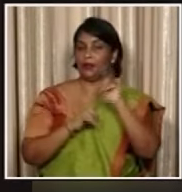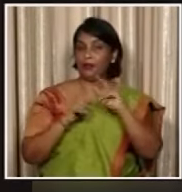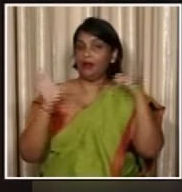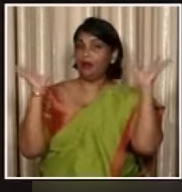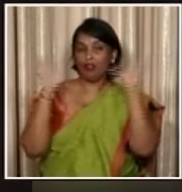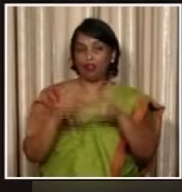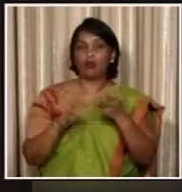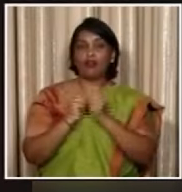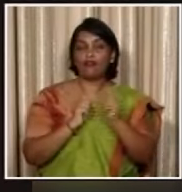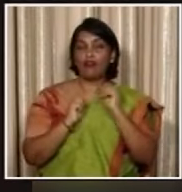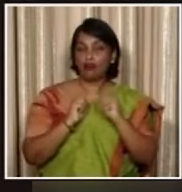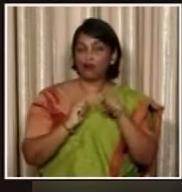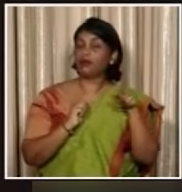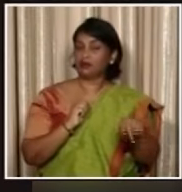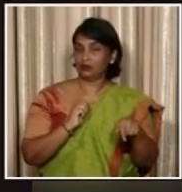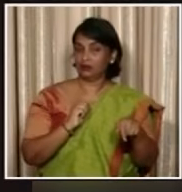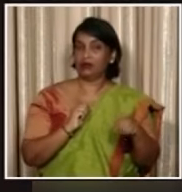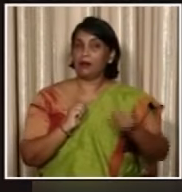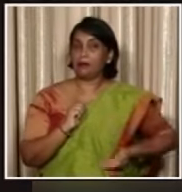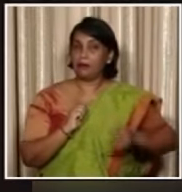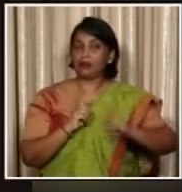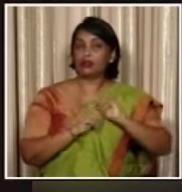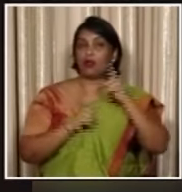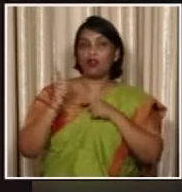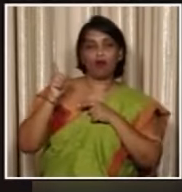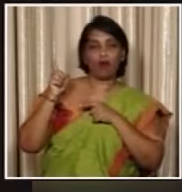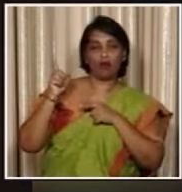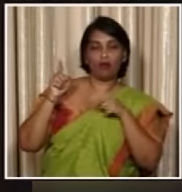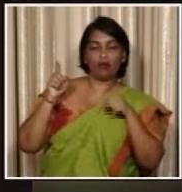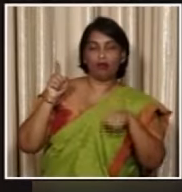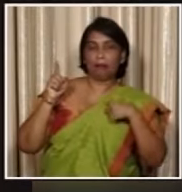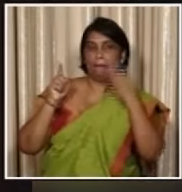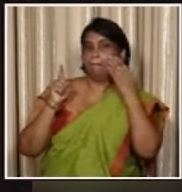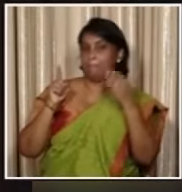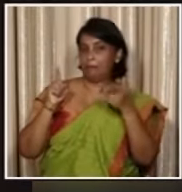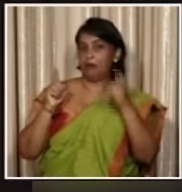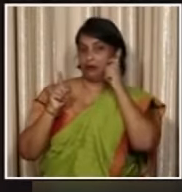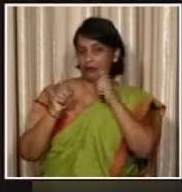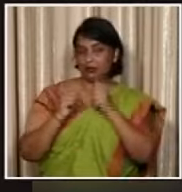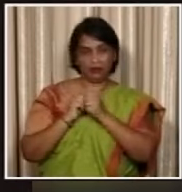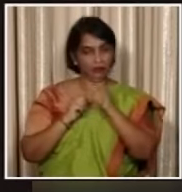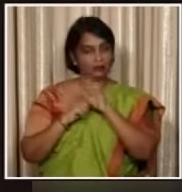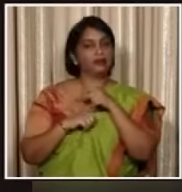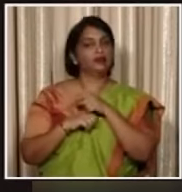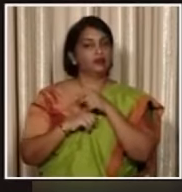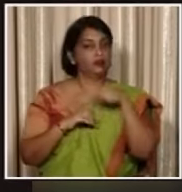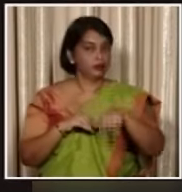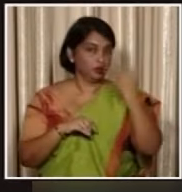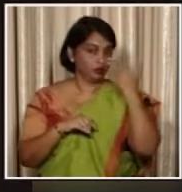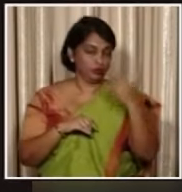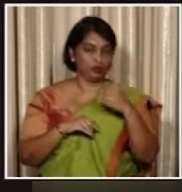වටකරන කොහොමද හැසිරුනේ කියලා අද බංගලාදේශ පාර්ලිමේන්තු ඇතුලේ ඒ ත්‍රස්තවාදී කණ්ඩායම හැසිරෙන විදිහට අද අපි